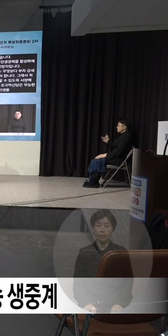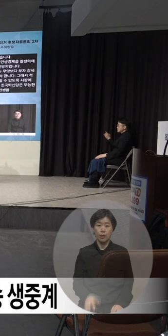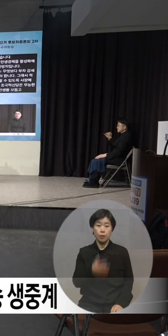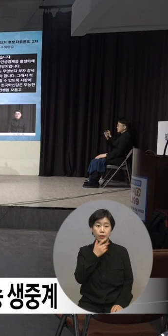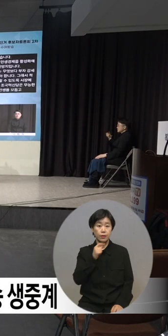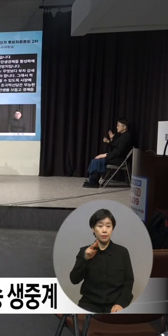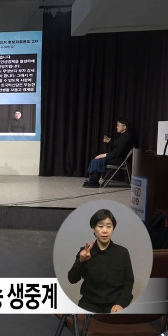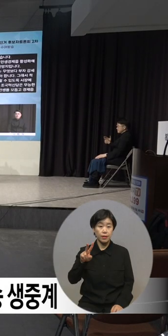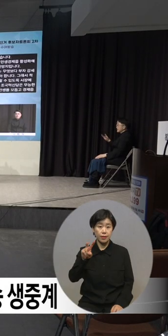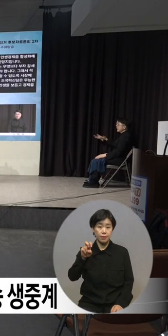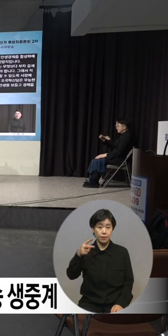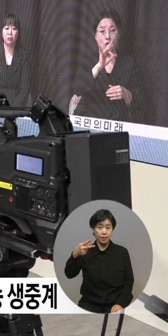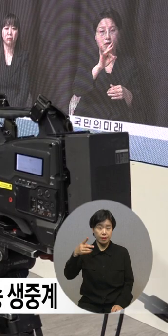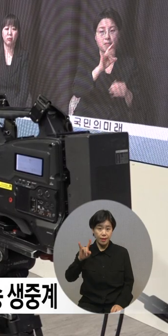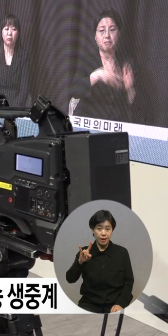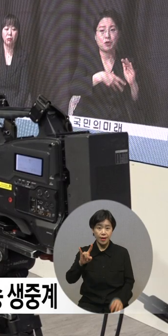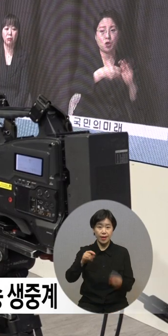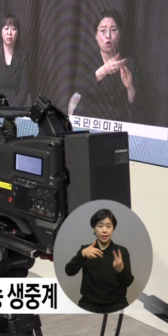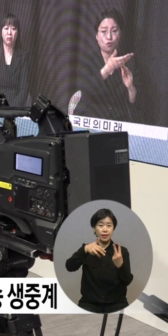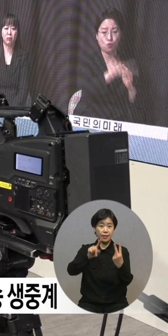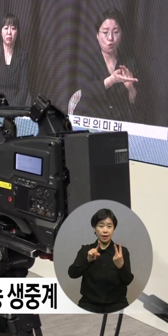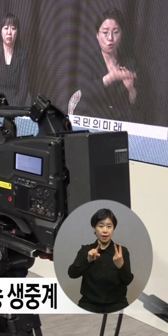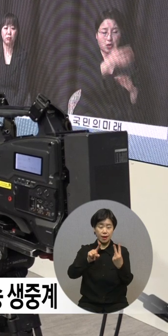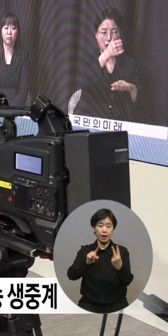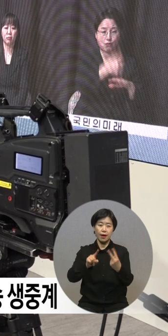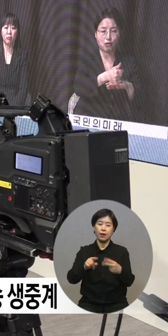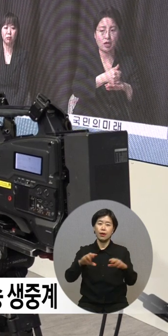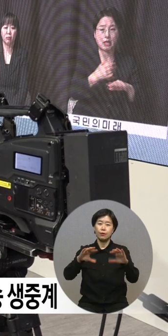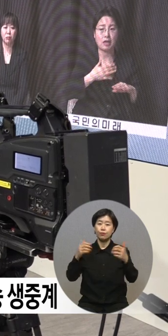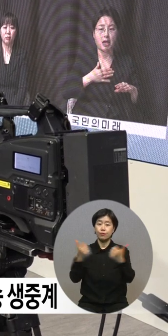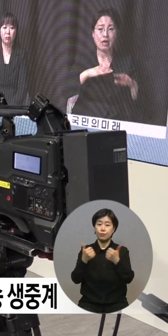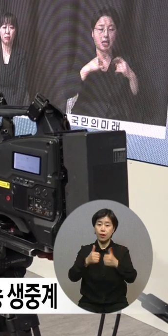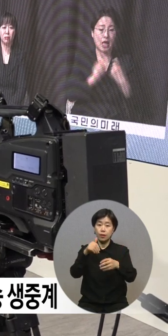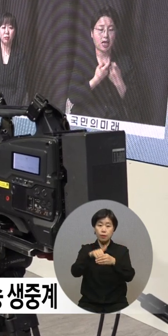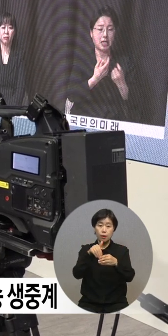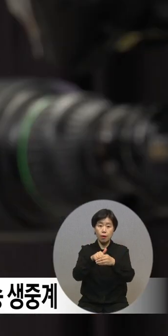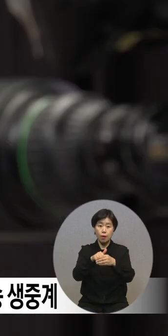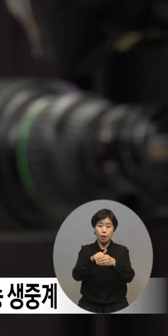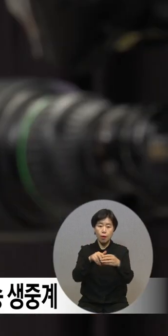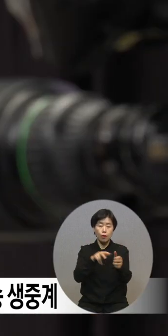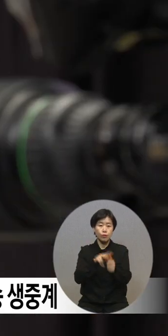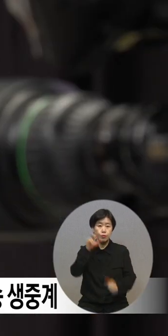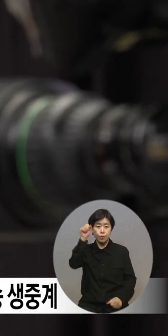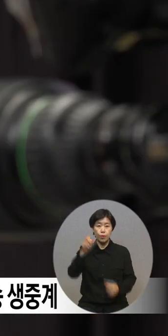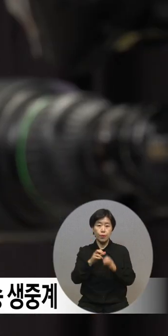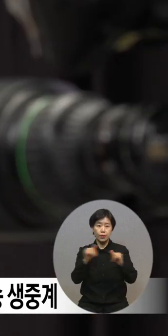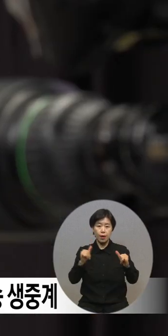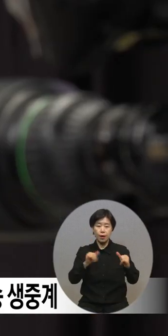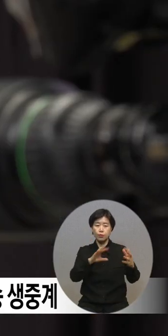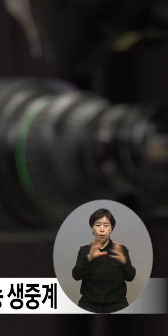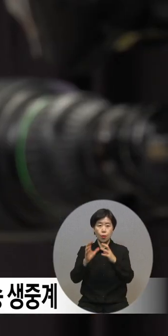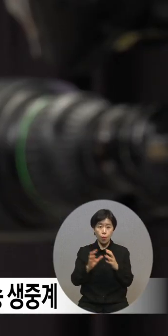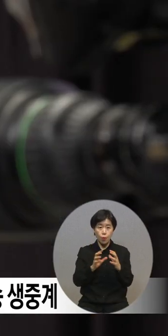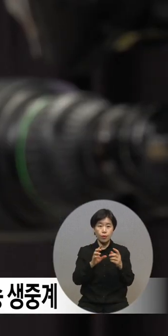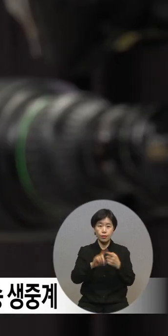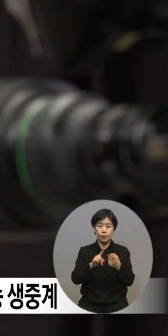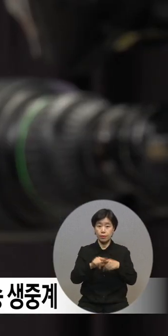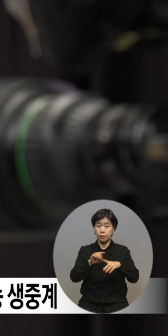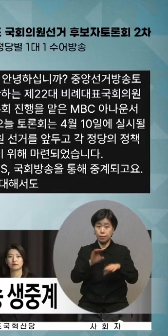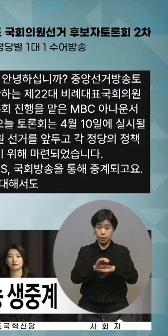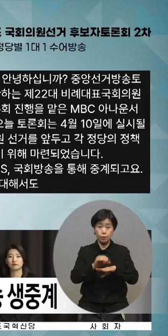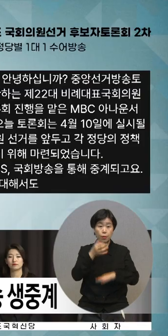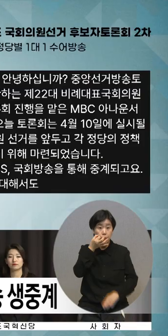복지가 제 22대 제 2차 비례대표 국회의원 선거 후보자 토론의 수어방송 생중계를 지난 4일